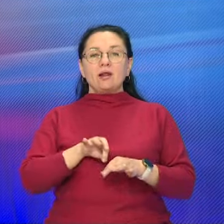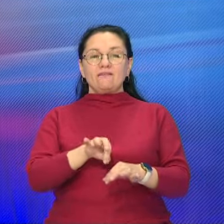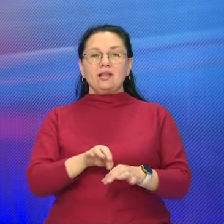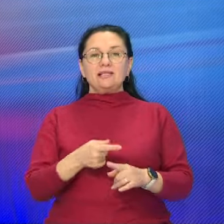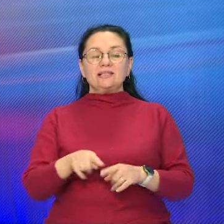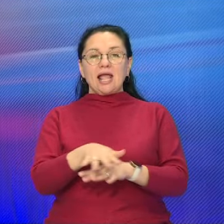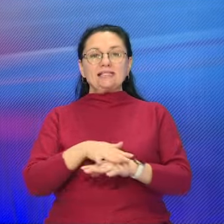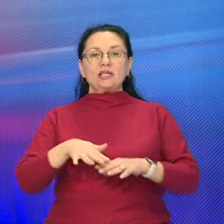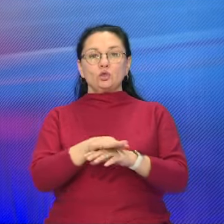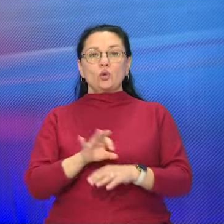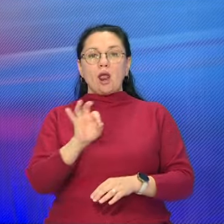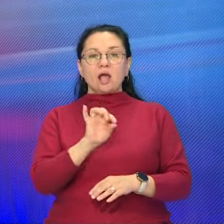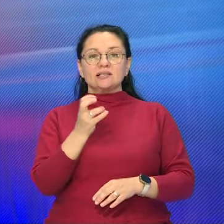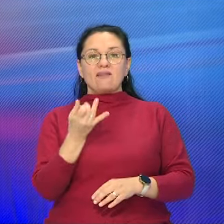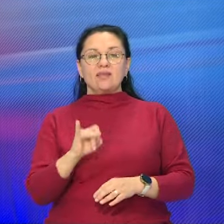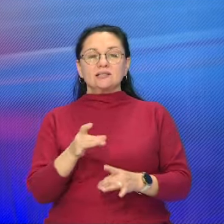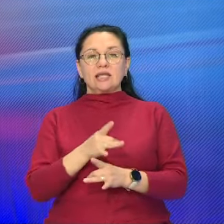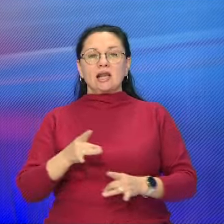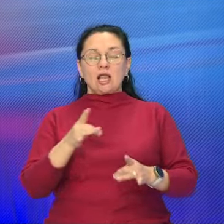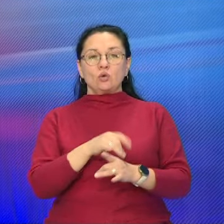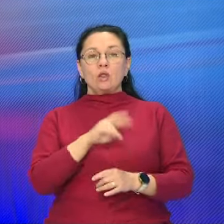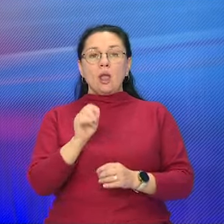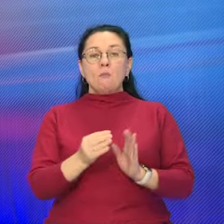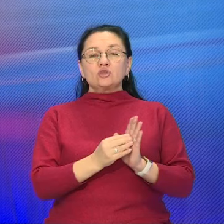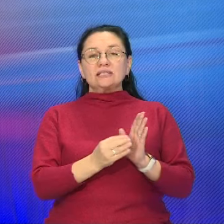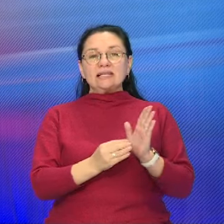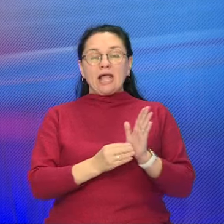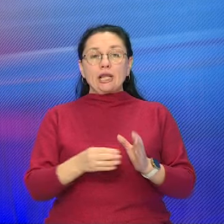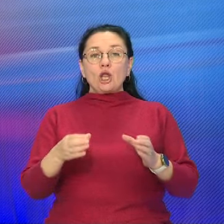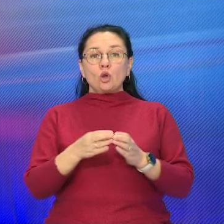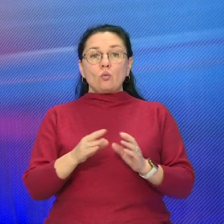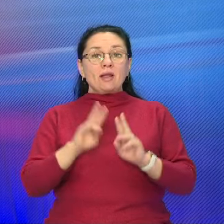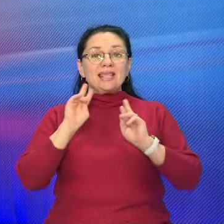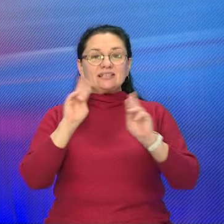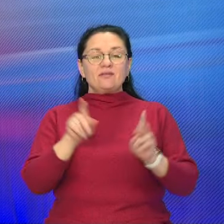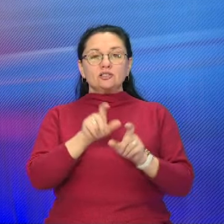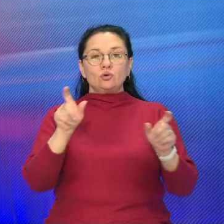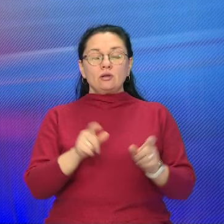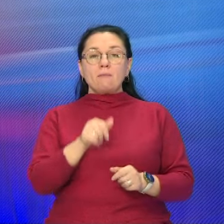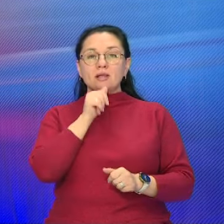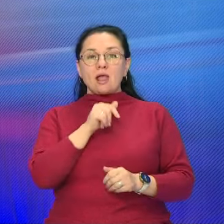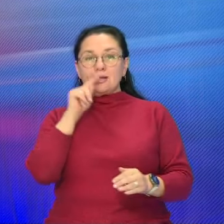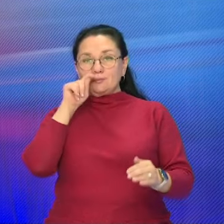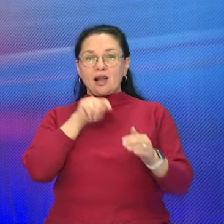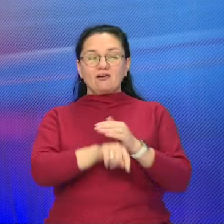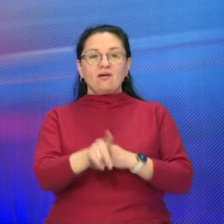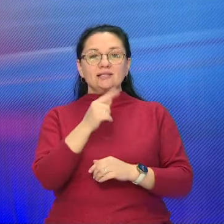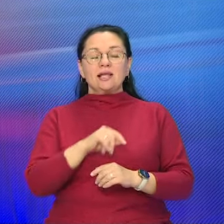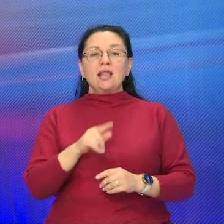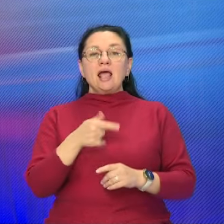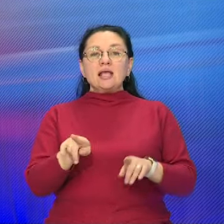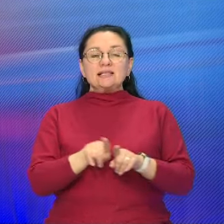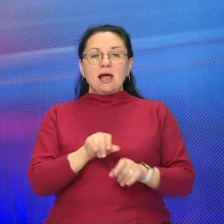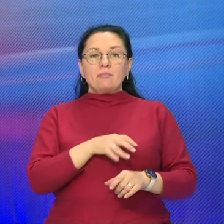на тэрыторыі Астравецкага раёна. Па сцэнарыі група невядомых людзей спрабуе прарвацца на тэрыторыі аднаго са